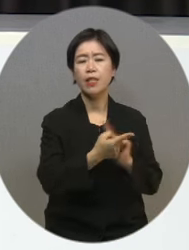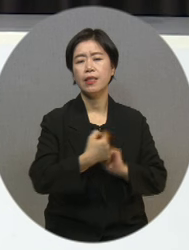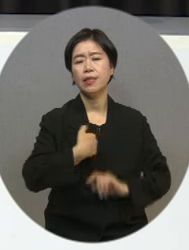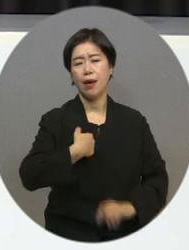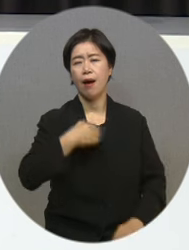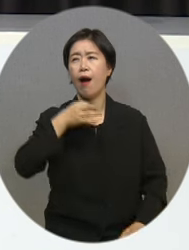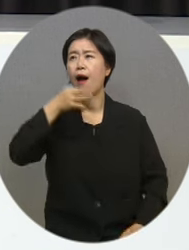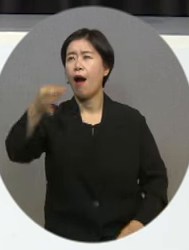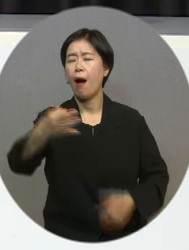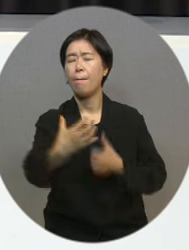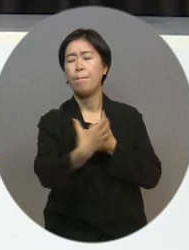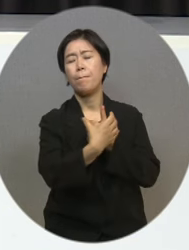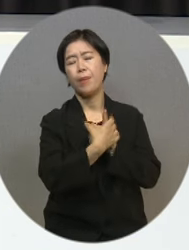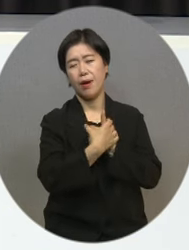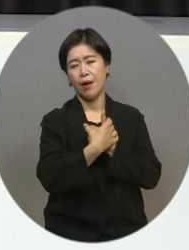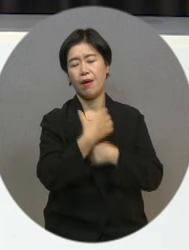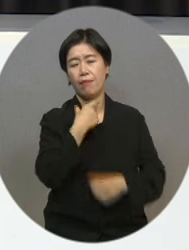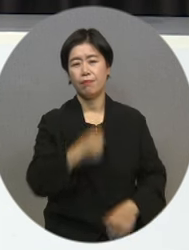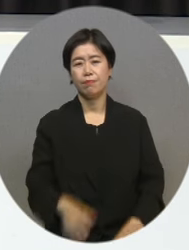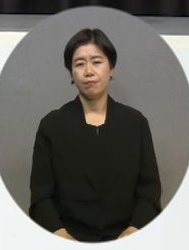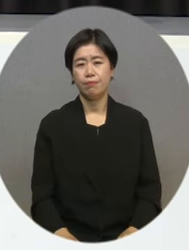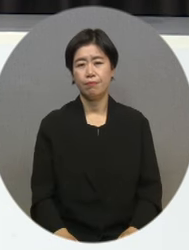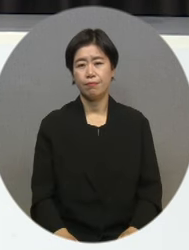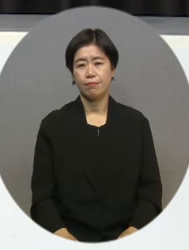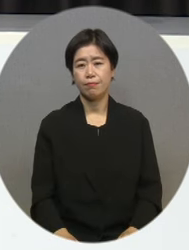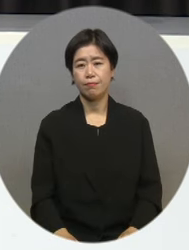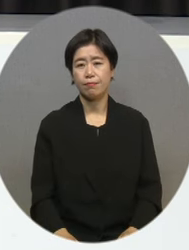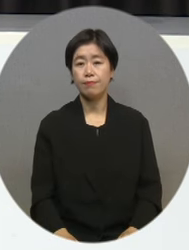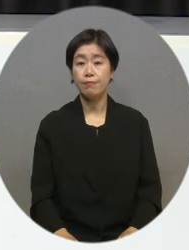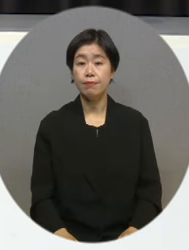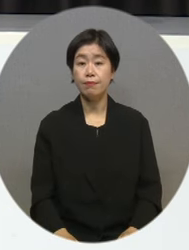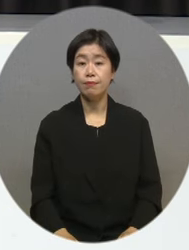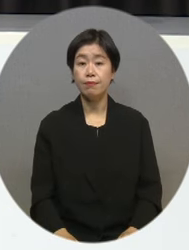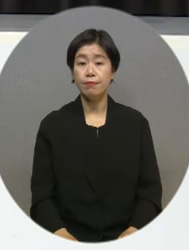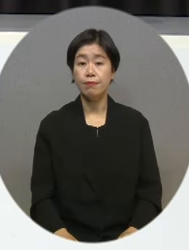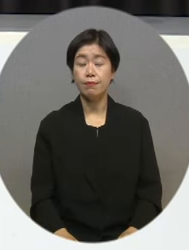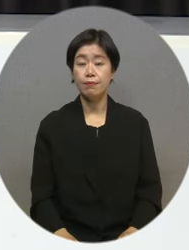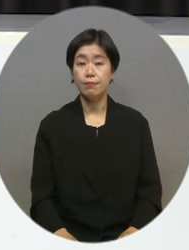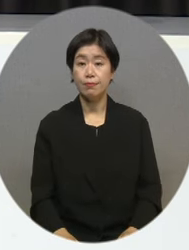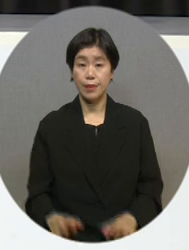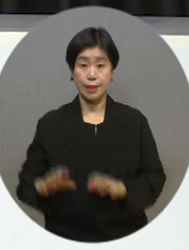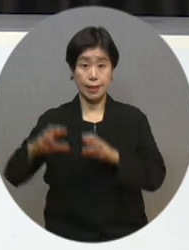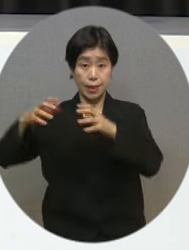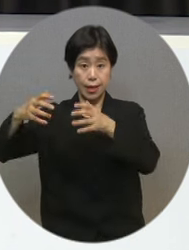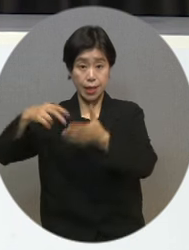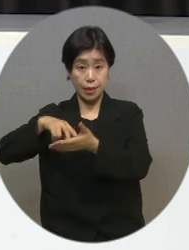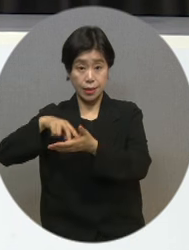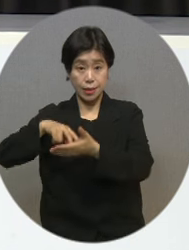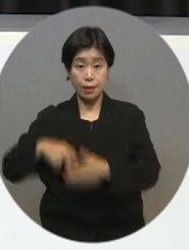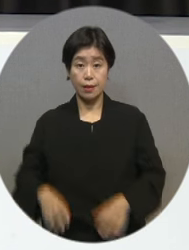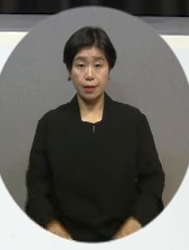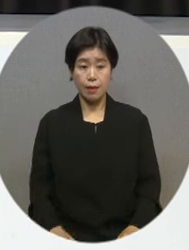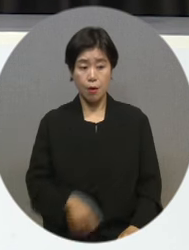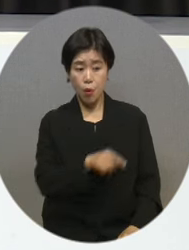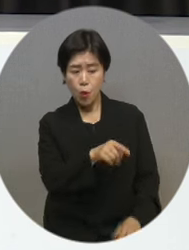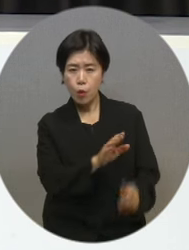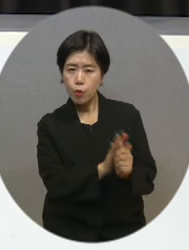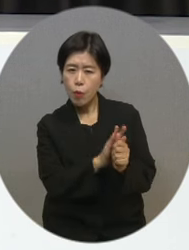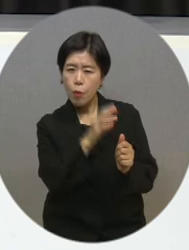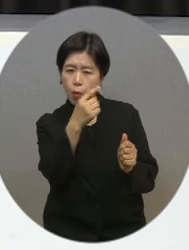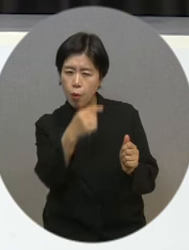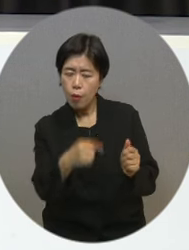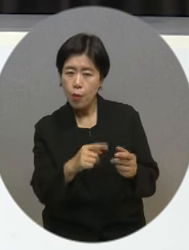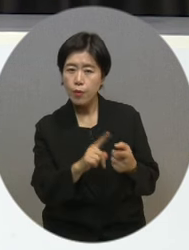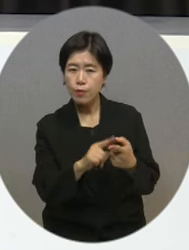소리를 내서. 이런 분들은 국가가 이렇게 해야 된다. 그런